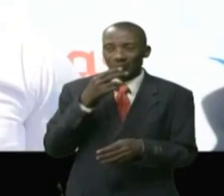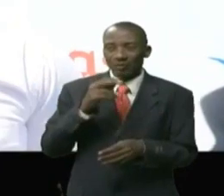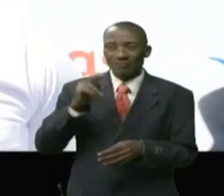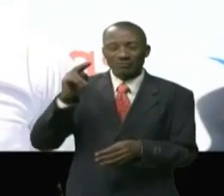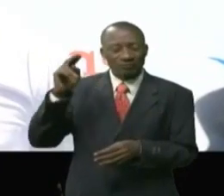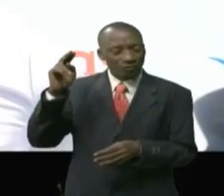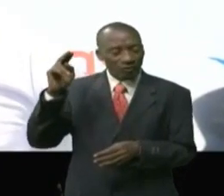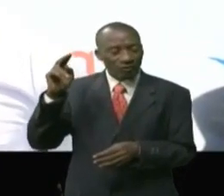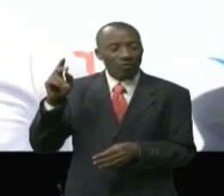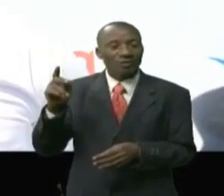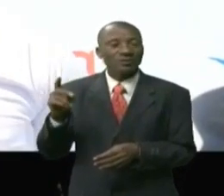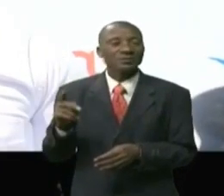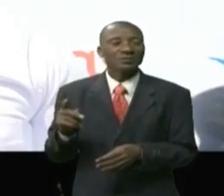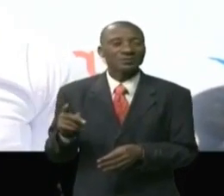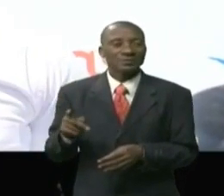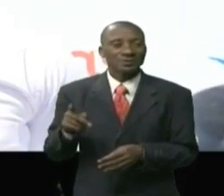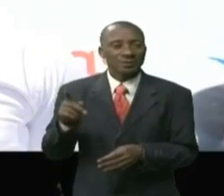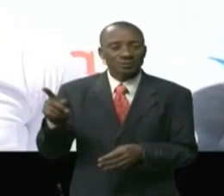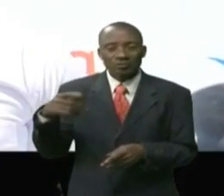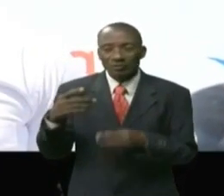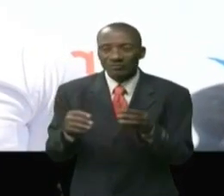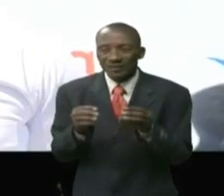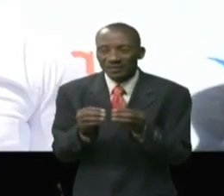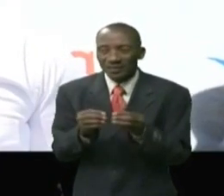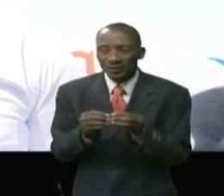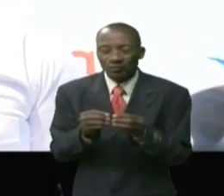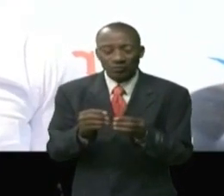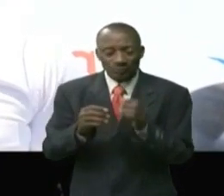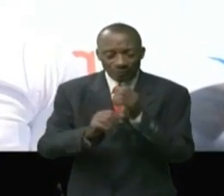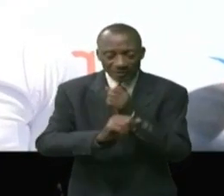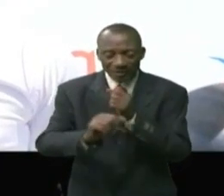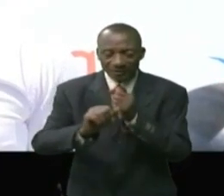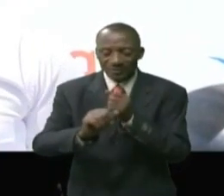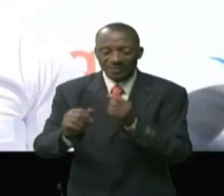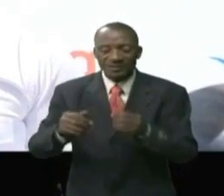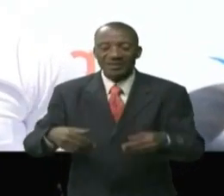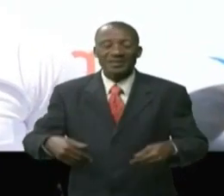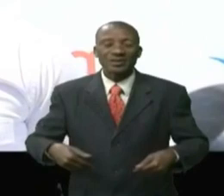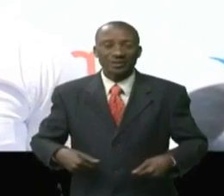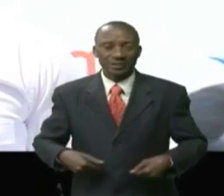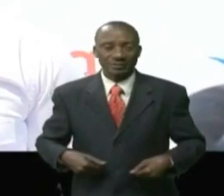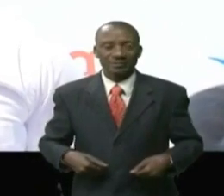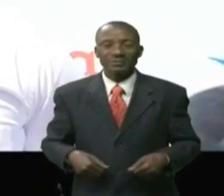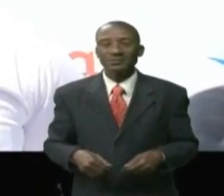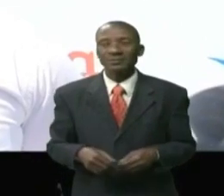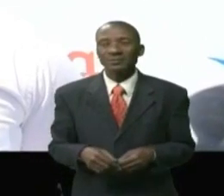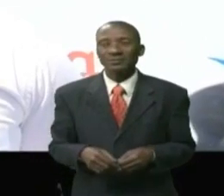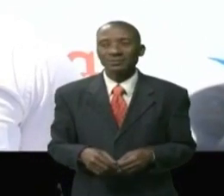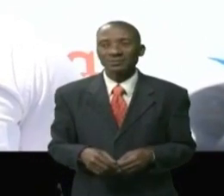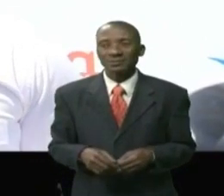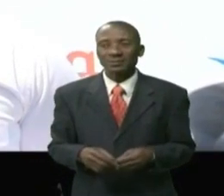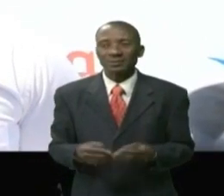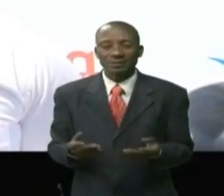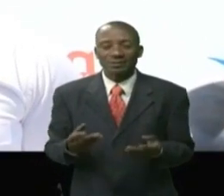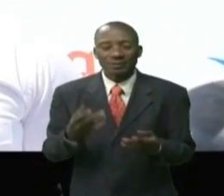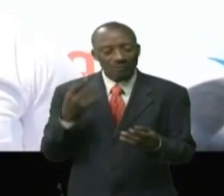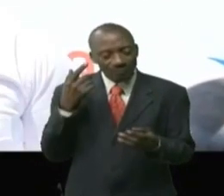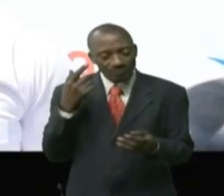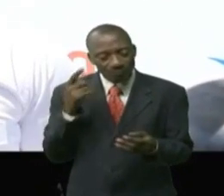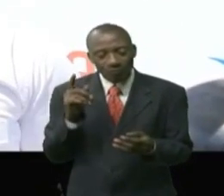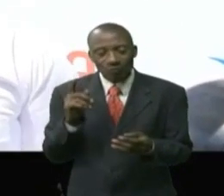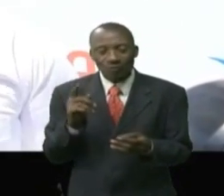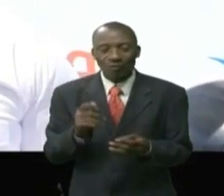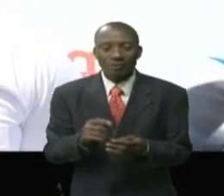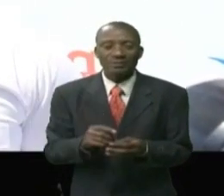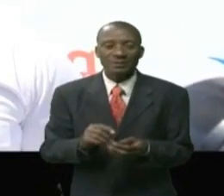fille comme garçon nous avons pensé qu'il faille mettre en place un dispositif communautaire ça veut dire